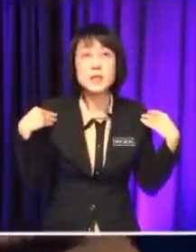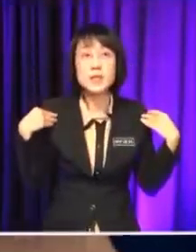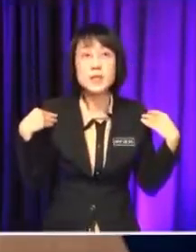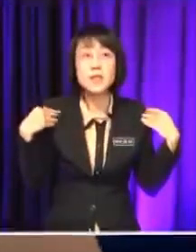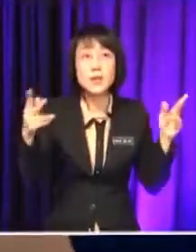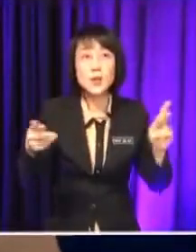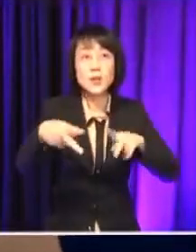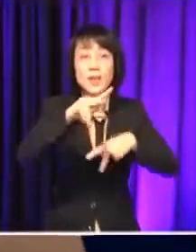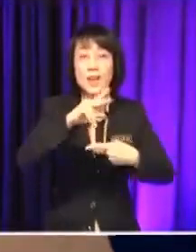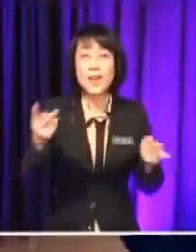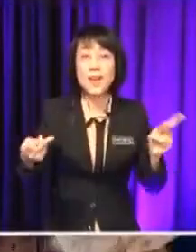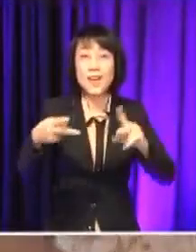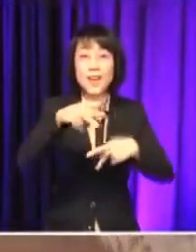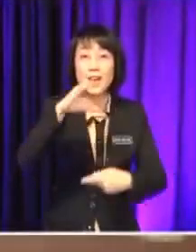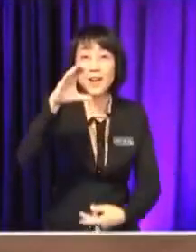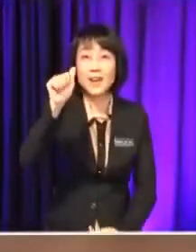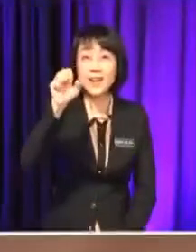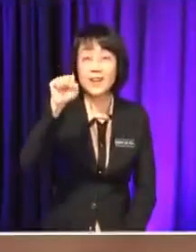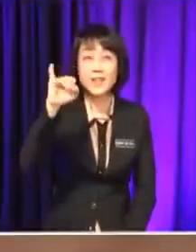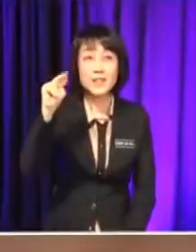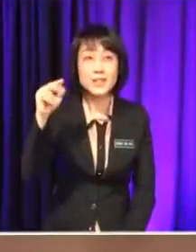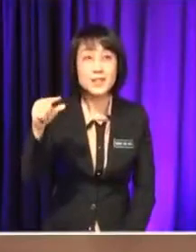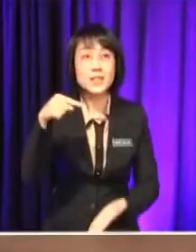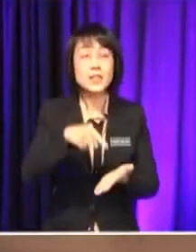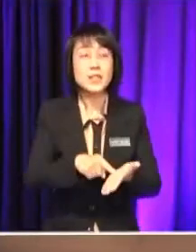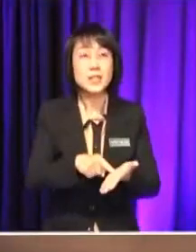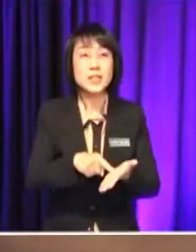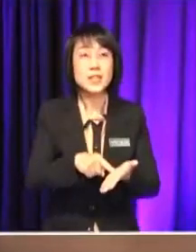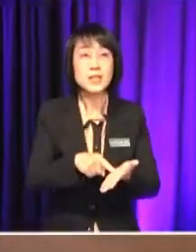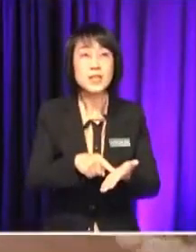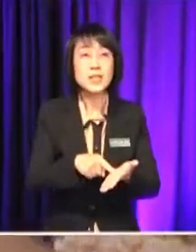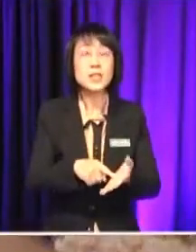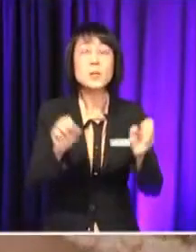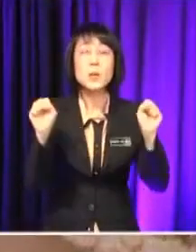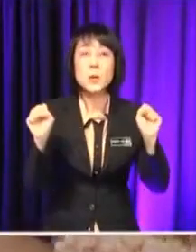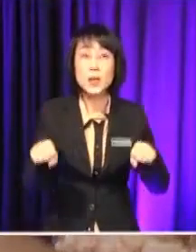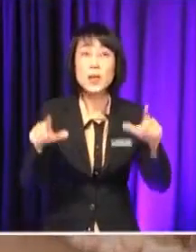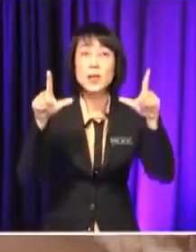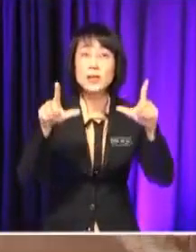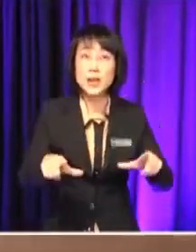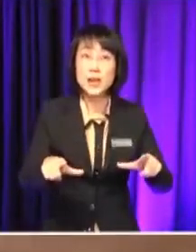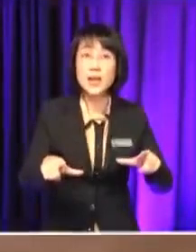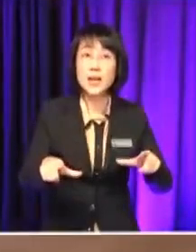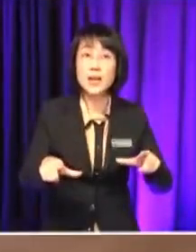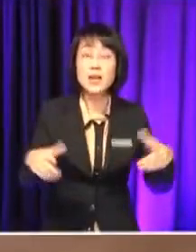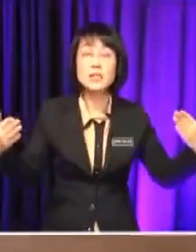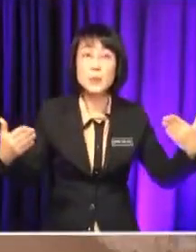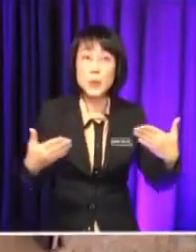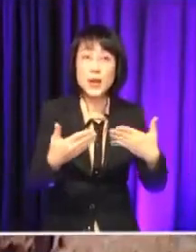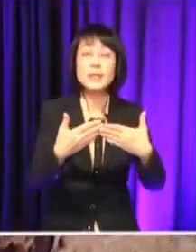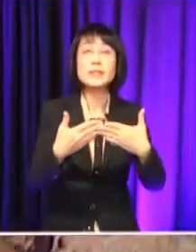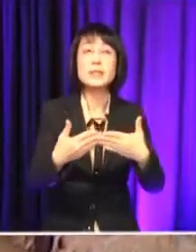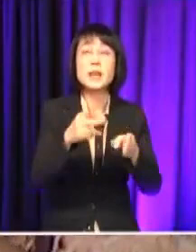kotak-kotak casing ini sebenarnya juga boleh meletakkan sambungan